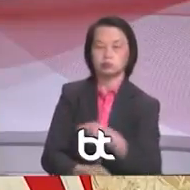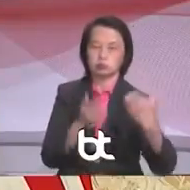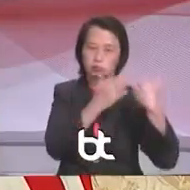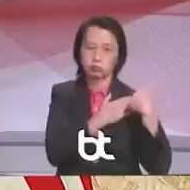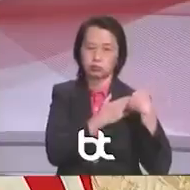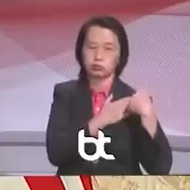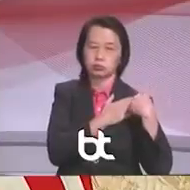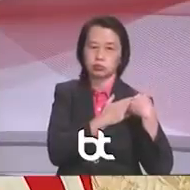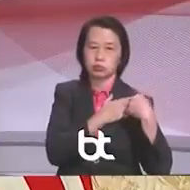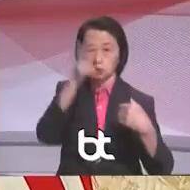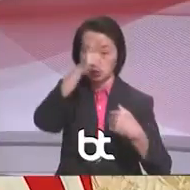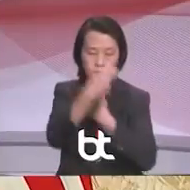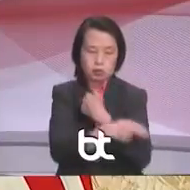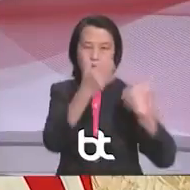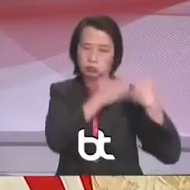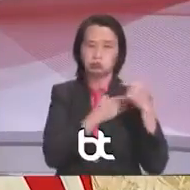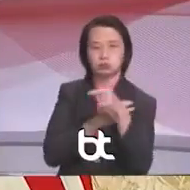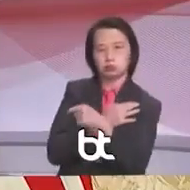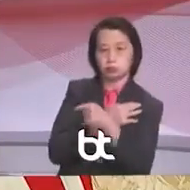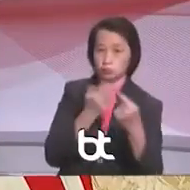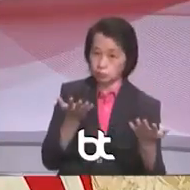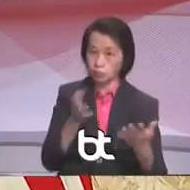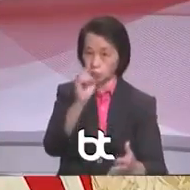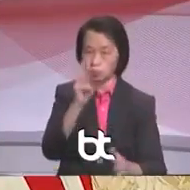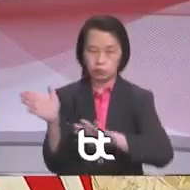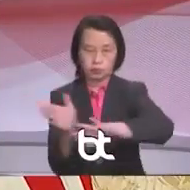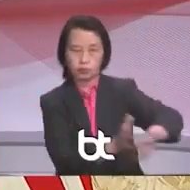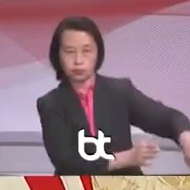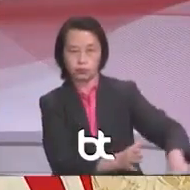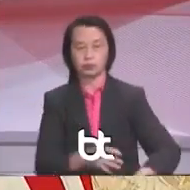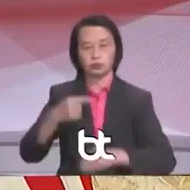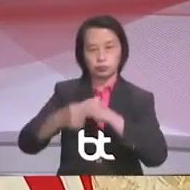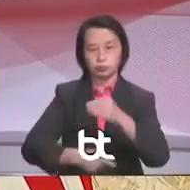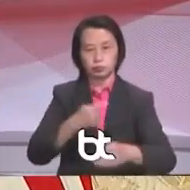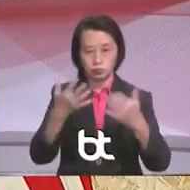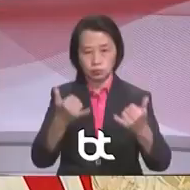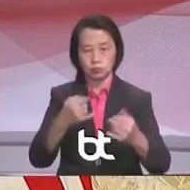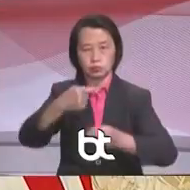saya nak sebut sikit tentang status pendaftaran imunisasi COVID-19